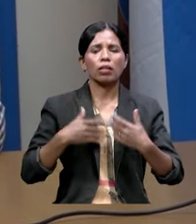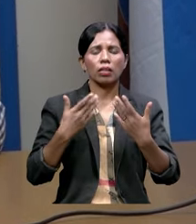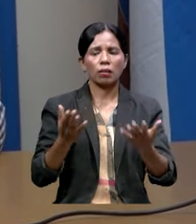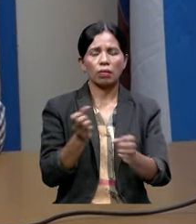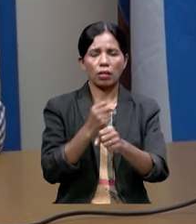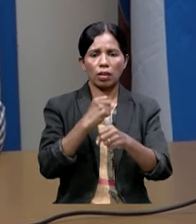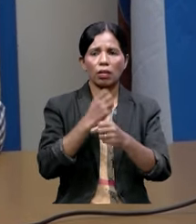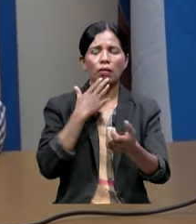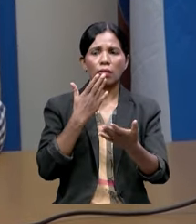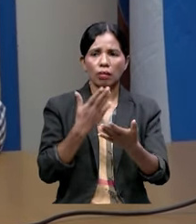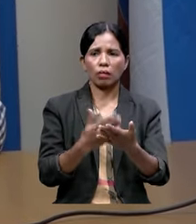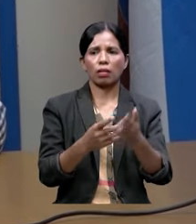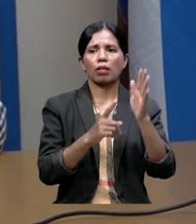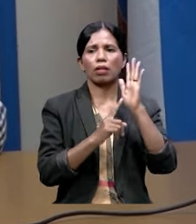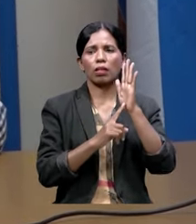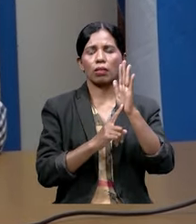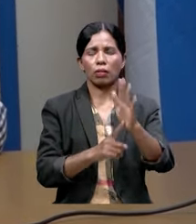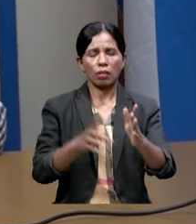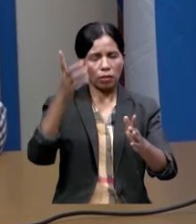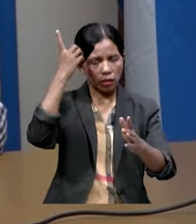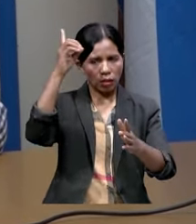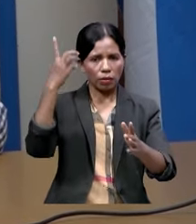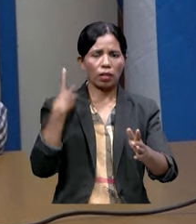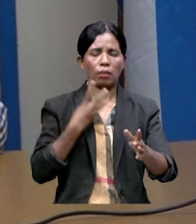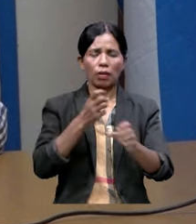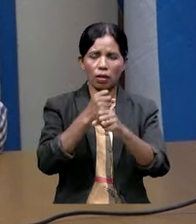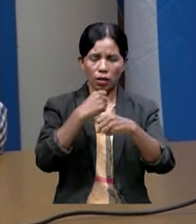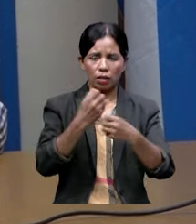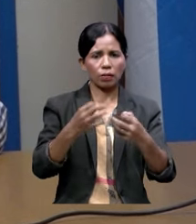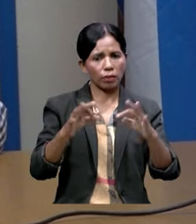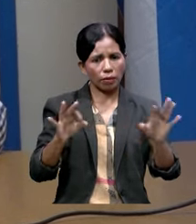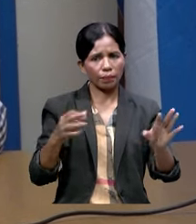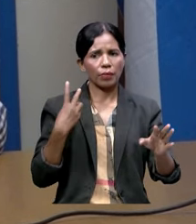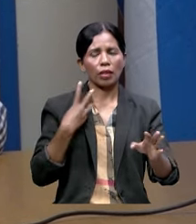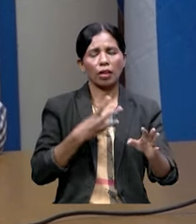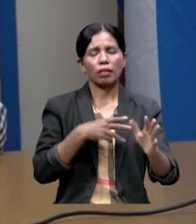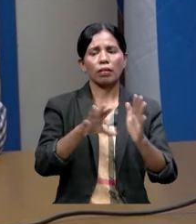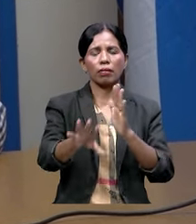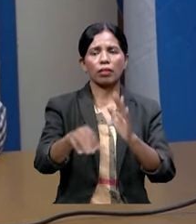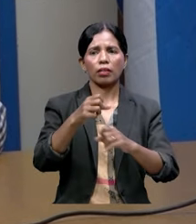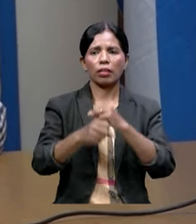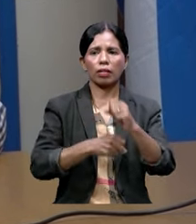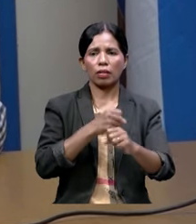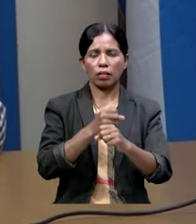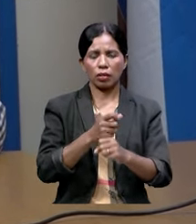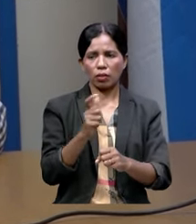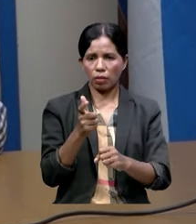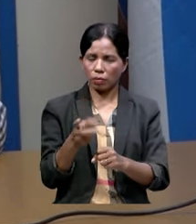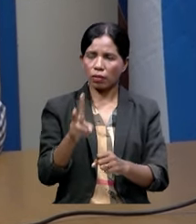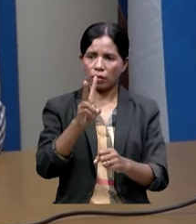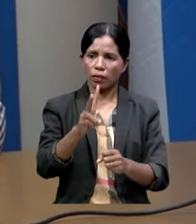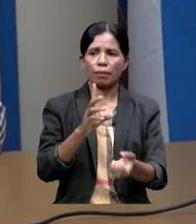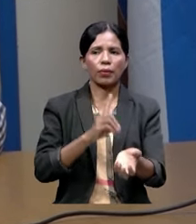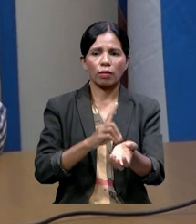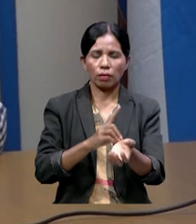rumah dia ko di bele hatutan mehina bema kami halo tiona mai bei ta fin hetan tinan ruan ulu resin rua. Nai be dotor mari